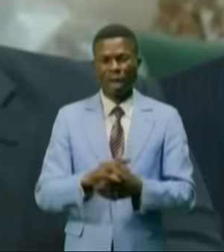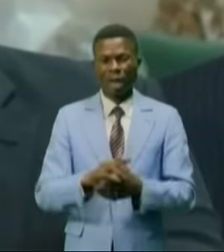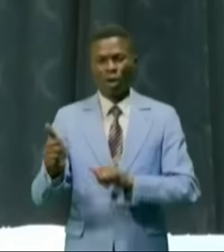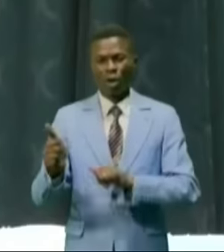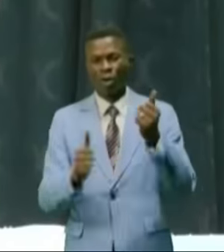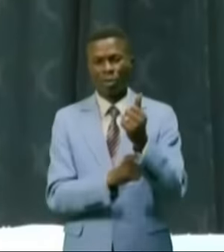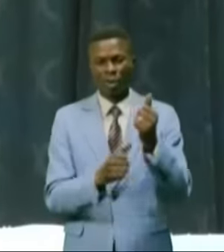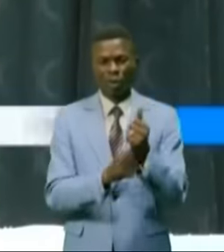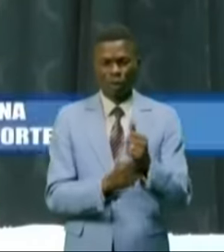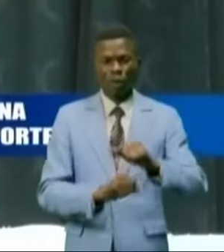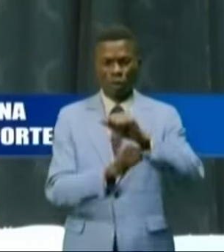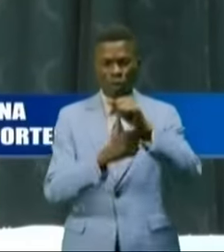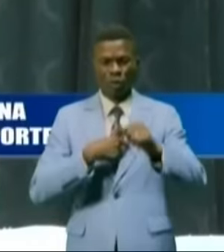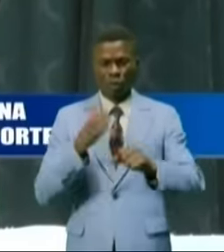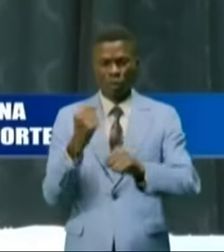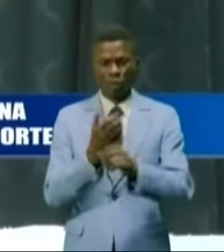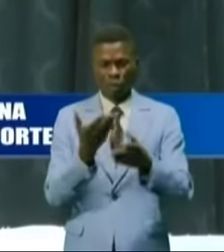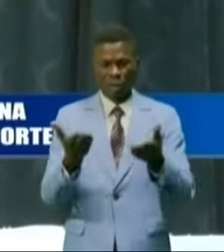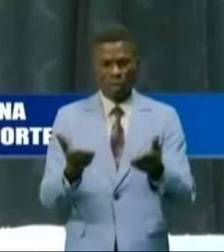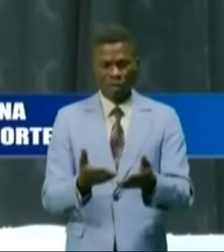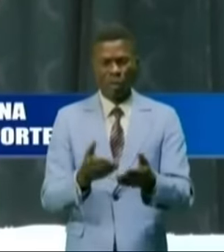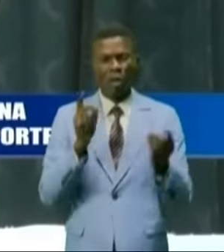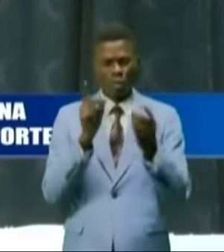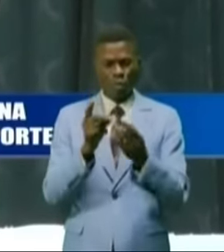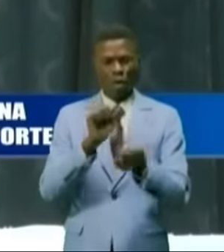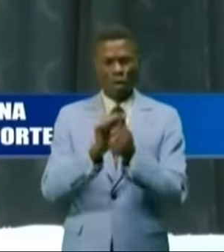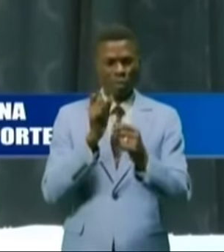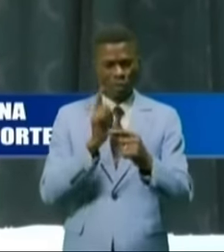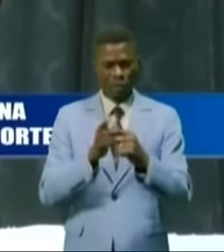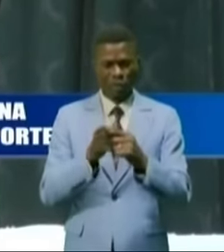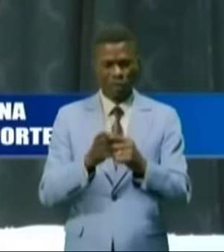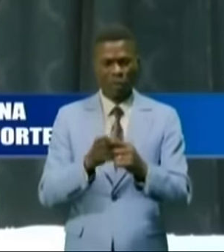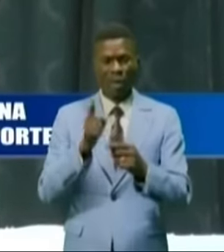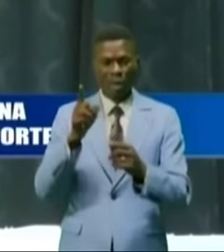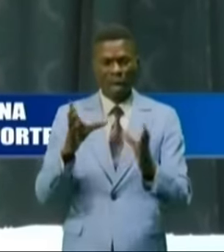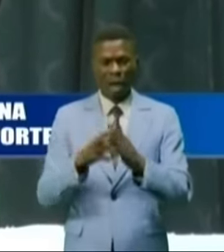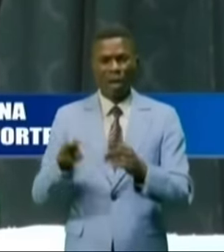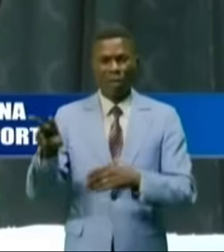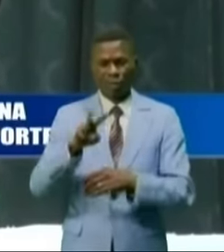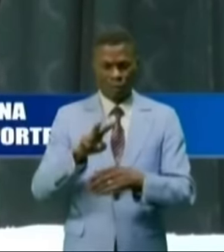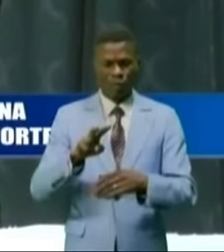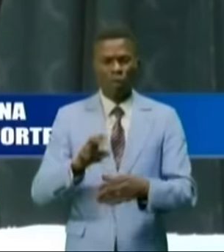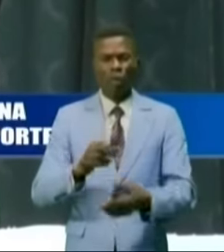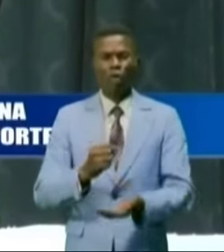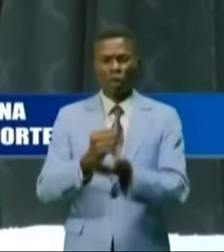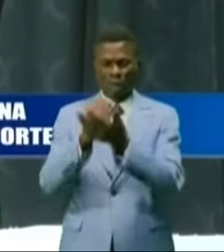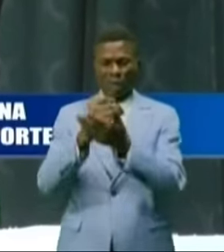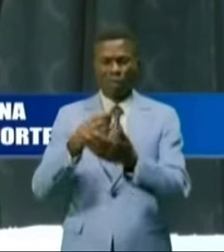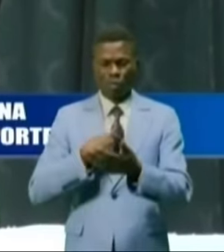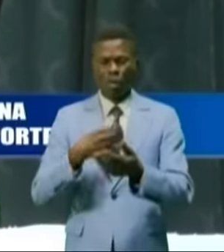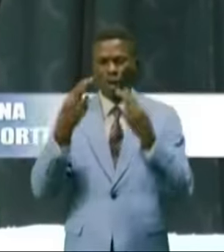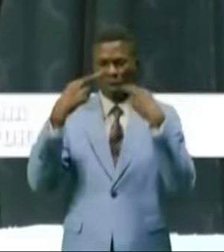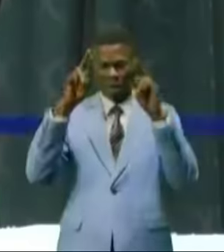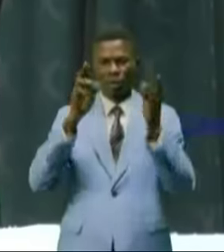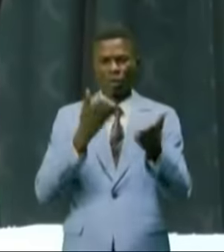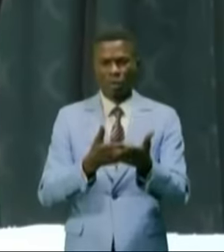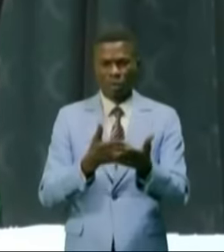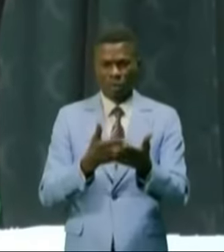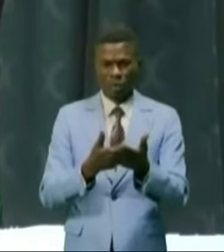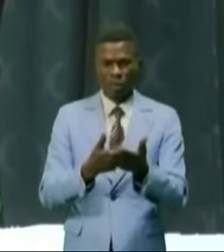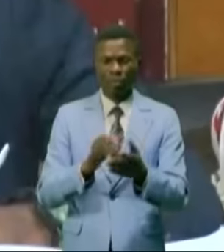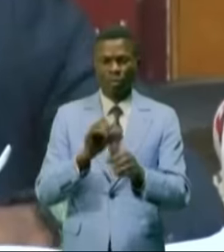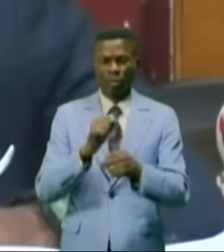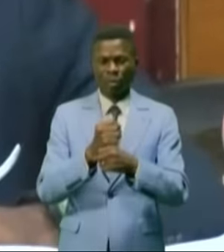décrire à son temps. J'ai stabilisé les entreprises. Ces entreprises constituent maintenant un